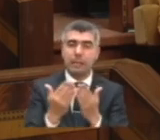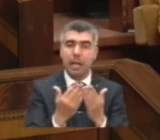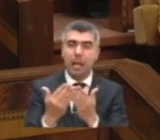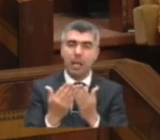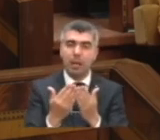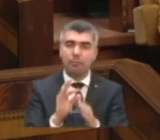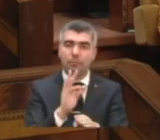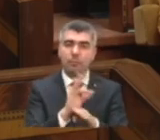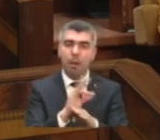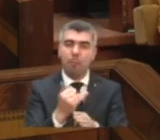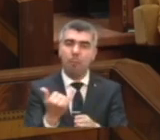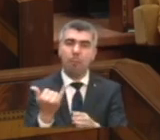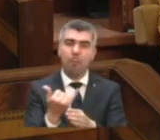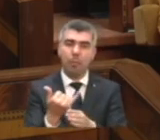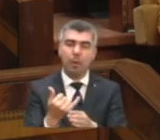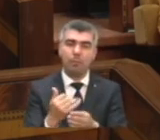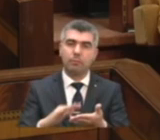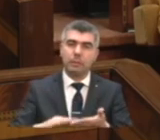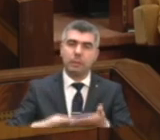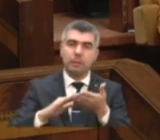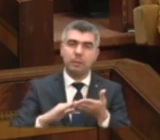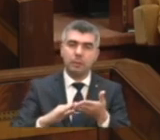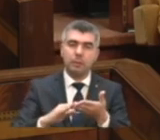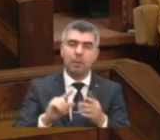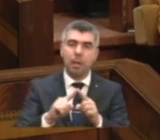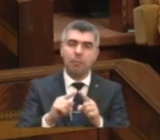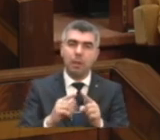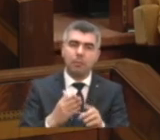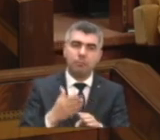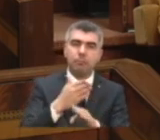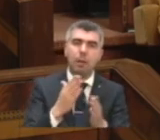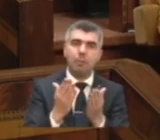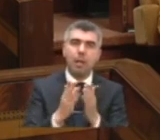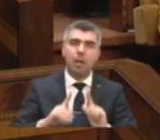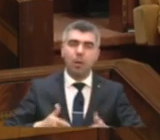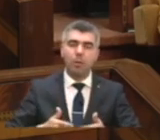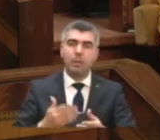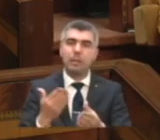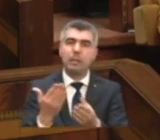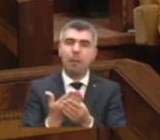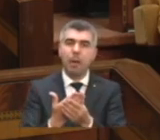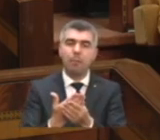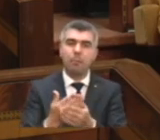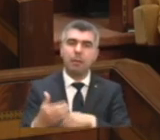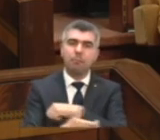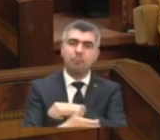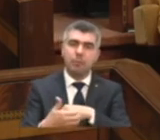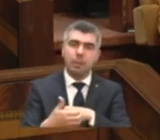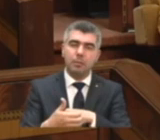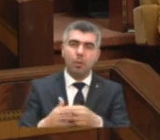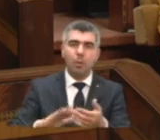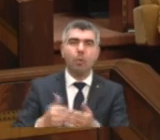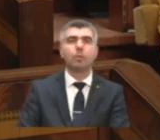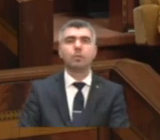وبالتالي ارتفاع نسبة الهد المدرسي بسبب الفقر والحاجة.